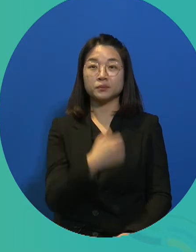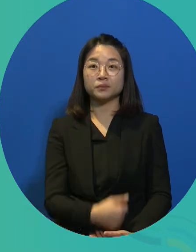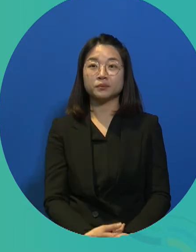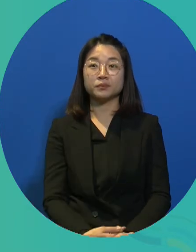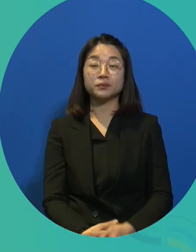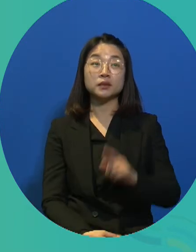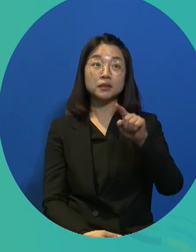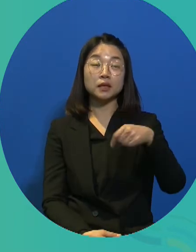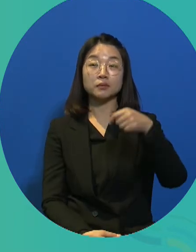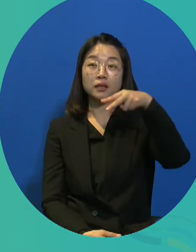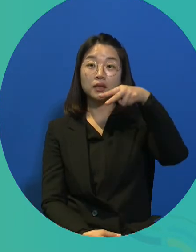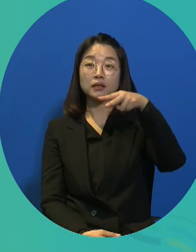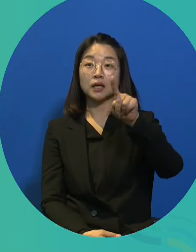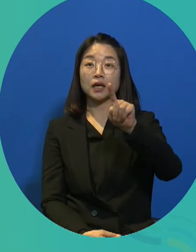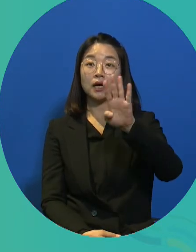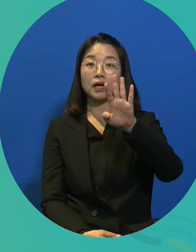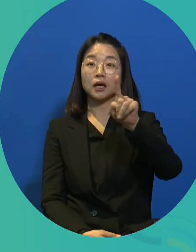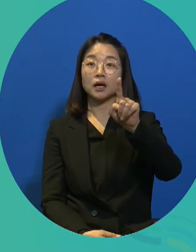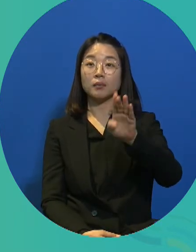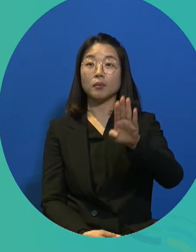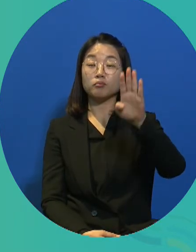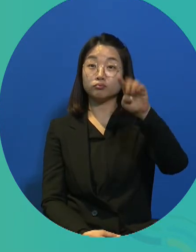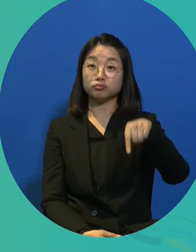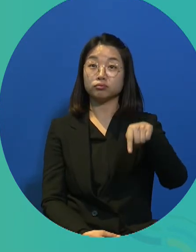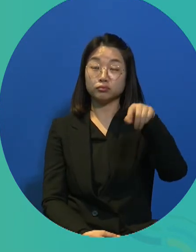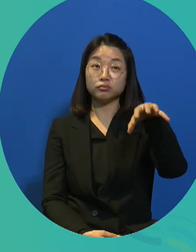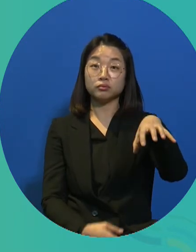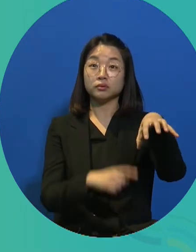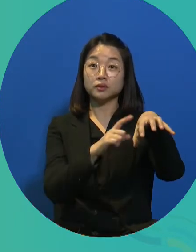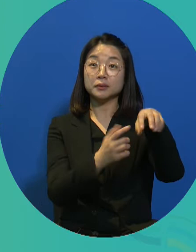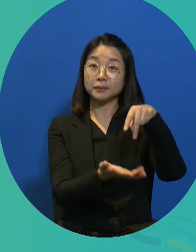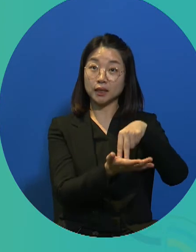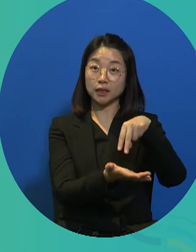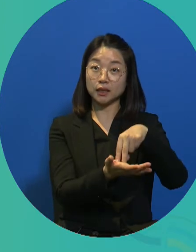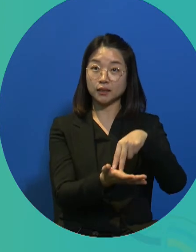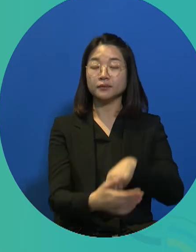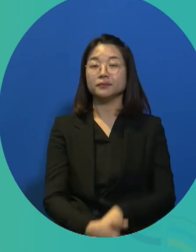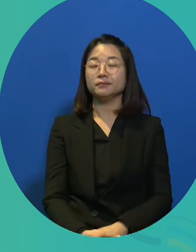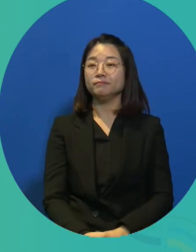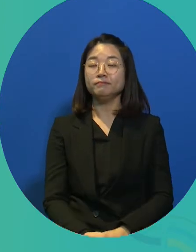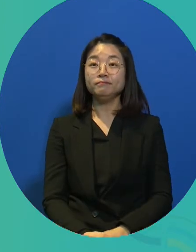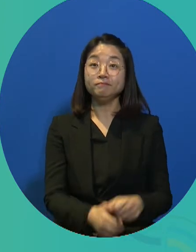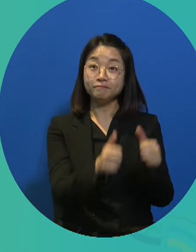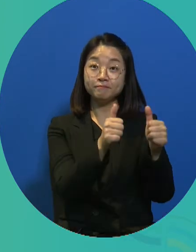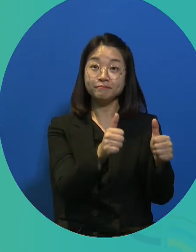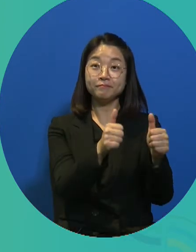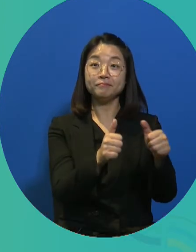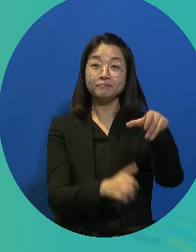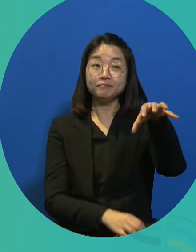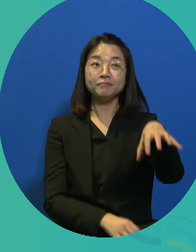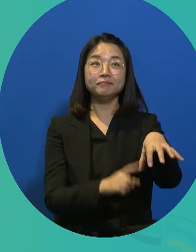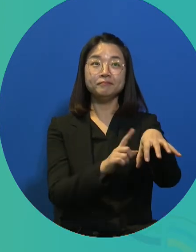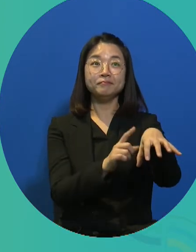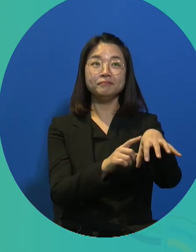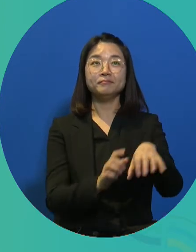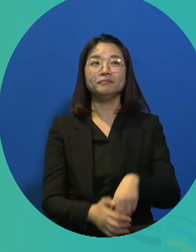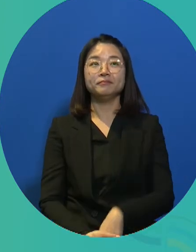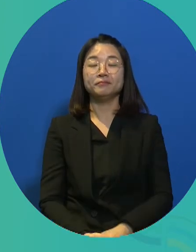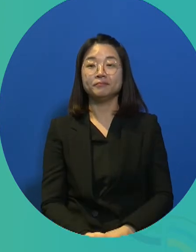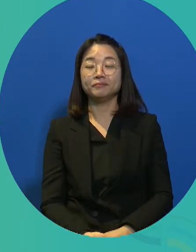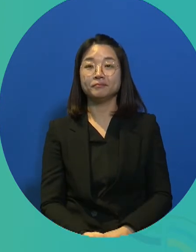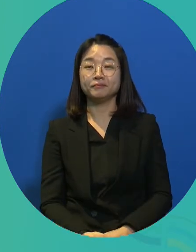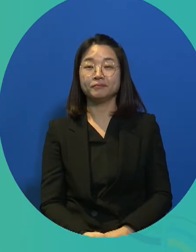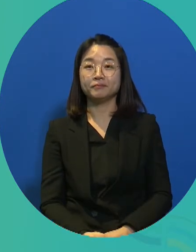또 다음으로 사법부에서의 관점에서도 살펴보도록 하겠습니다. CRPD 선택 의정서 비준